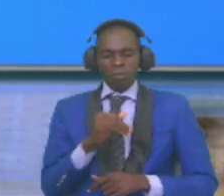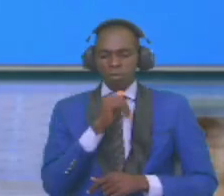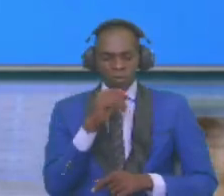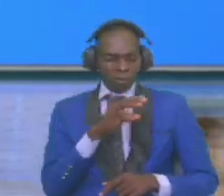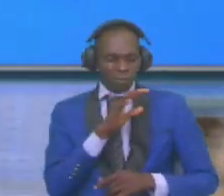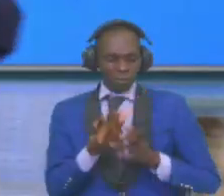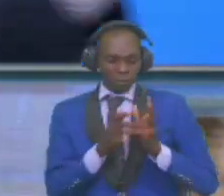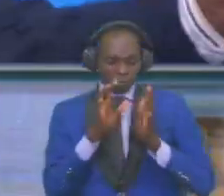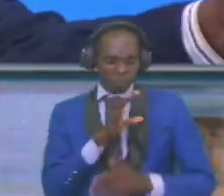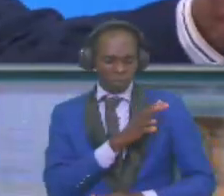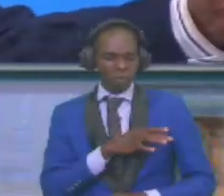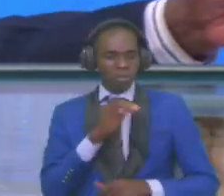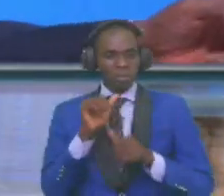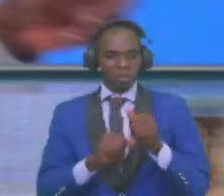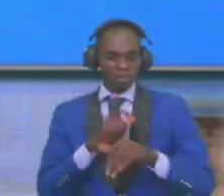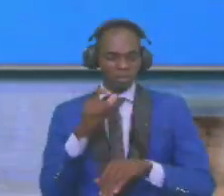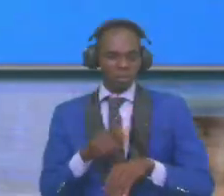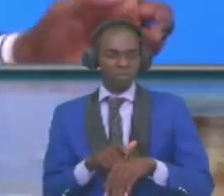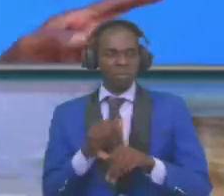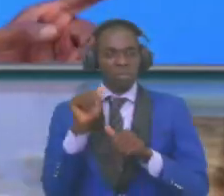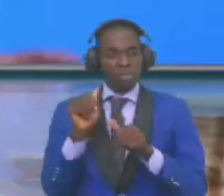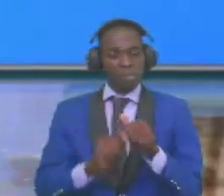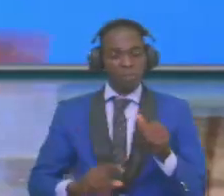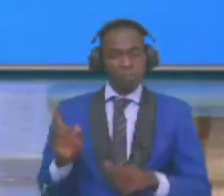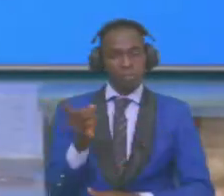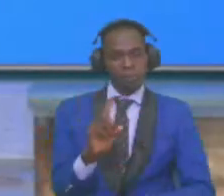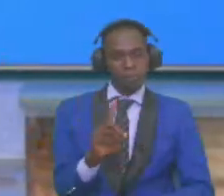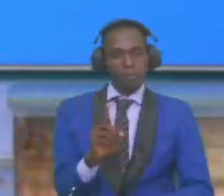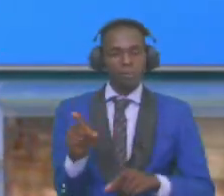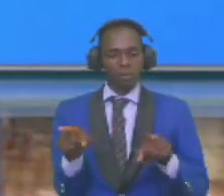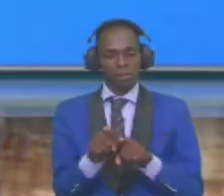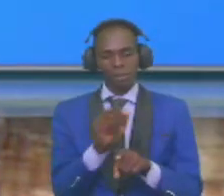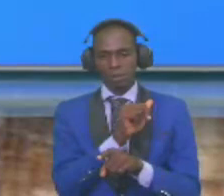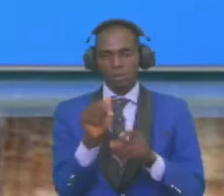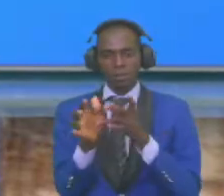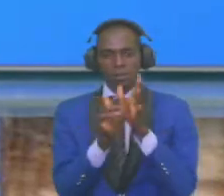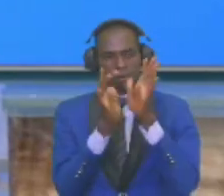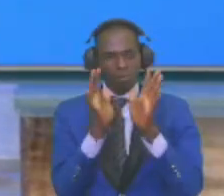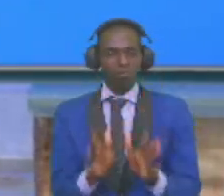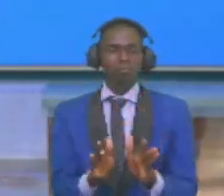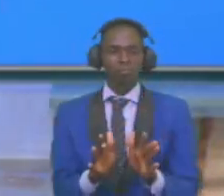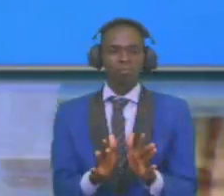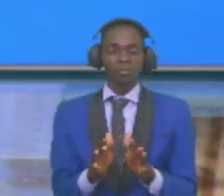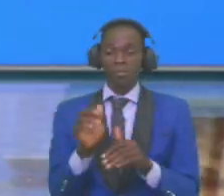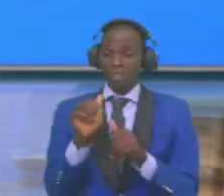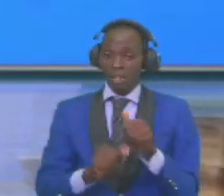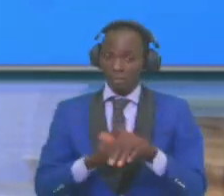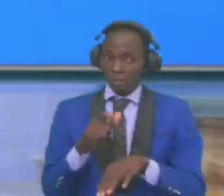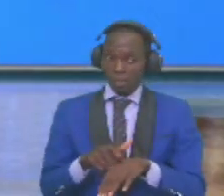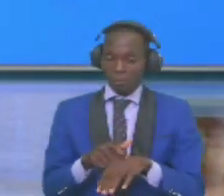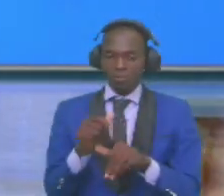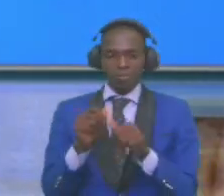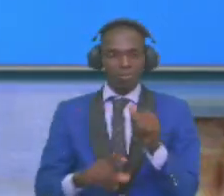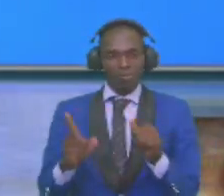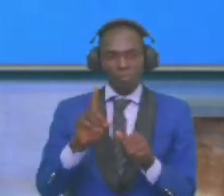de caractères antagonistes attriste mais à tout moment et partout en tant que chrétiens à tout moment